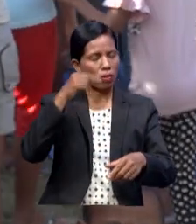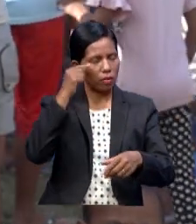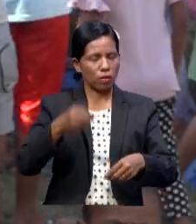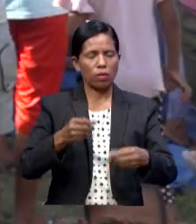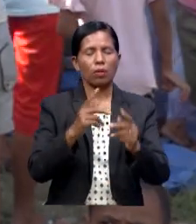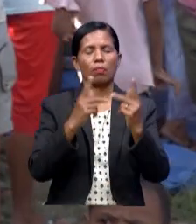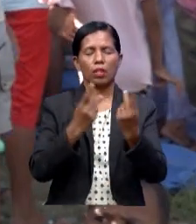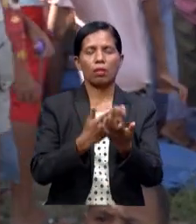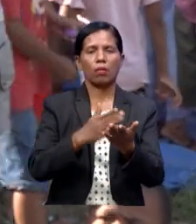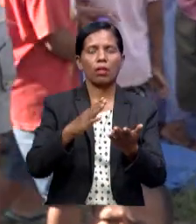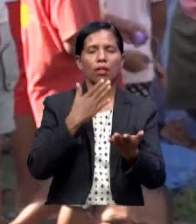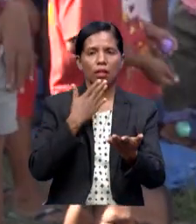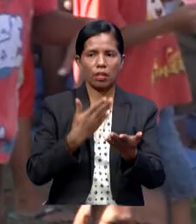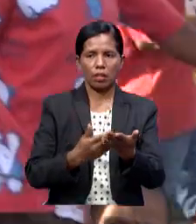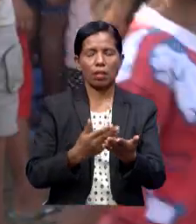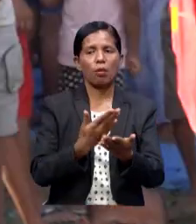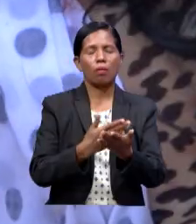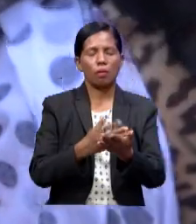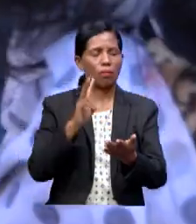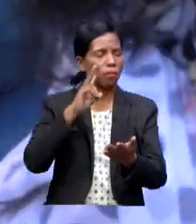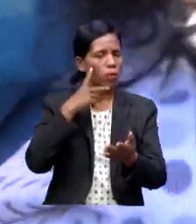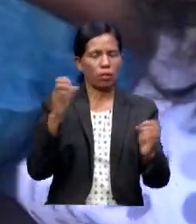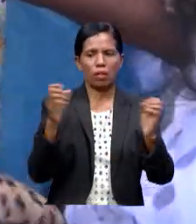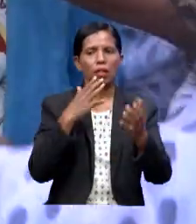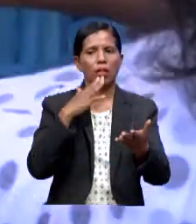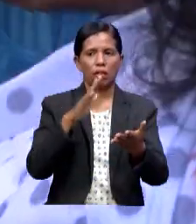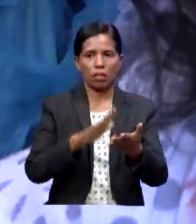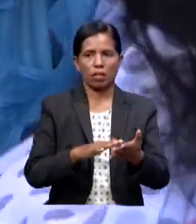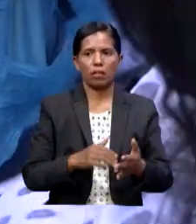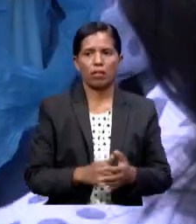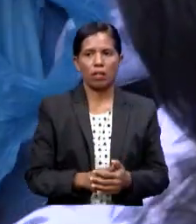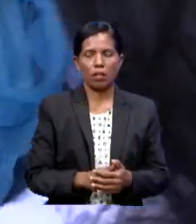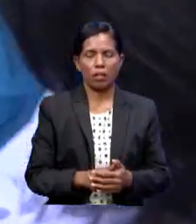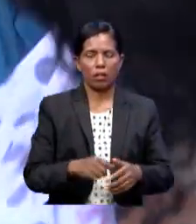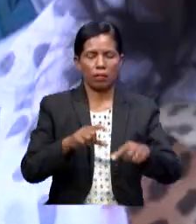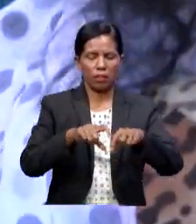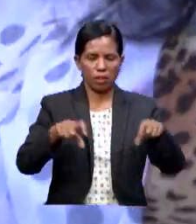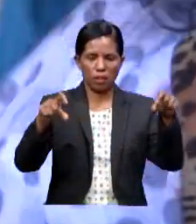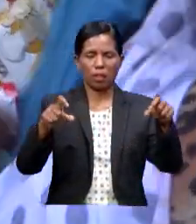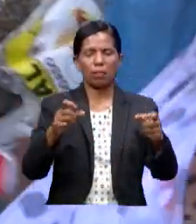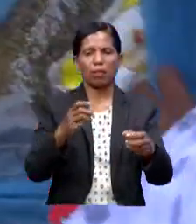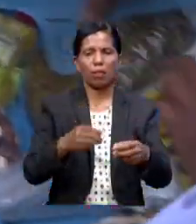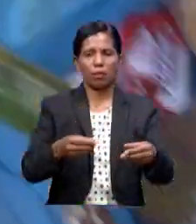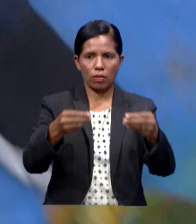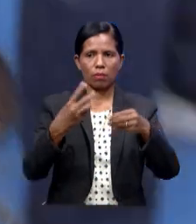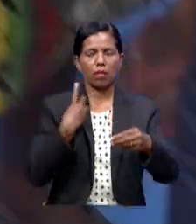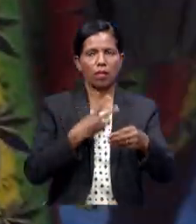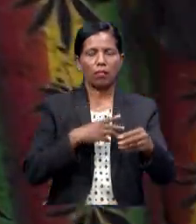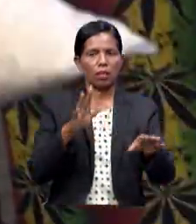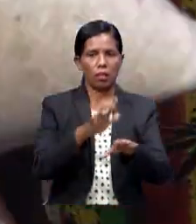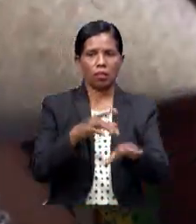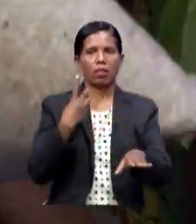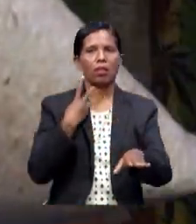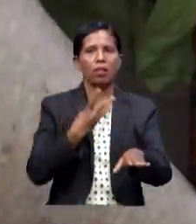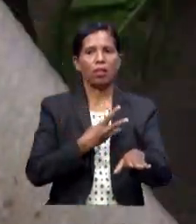dia kuma fahelai, modomos modo sira be ladung dia konane, Brinjela, bacana fo mai ami ne lakonam nilarang,